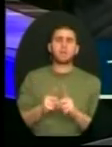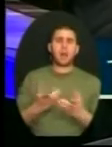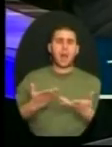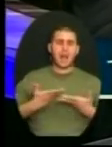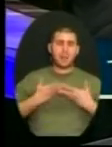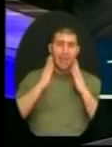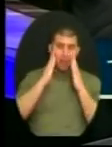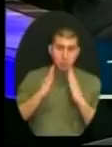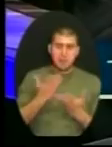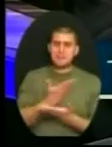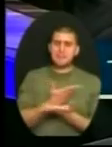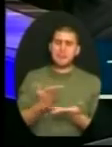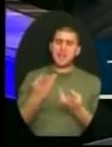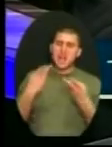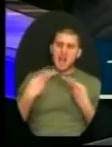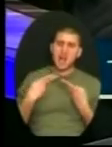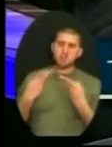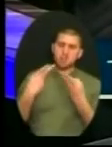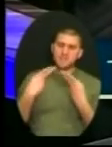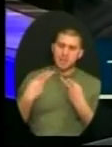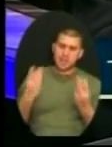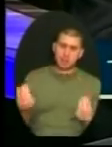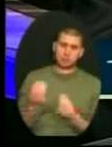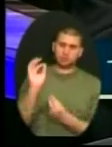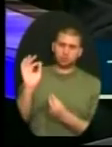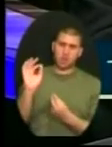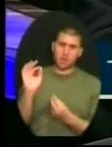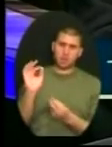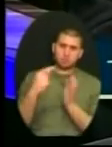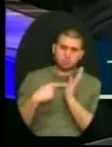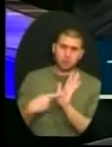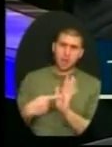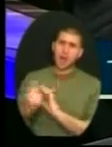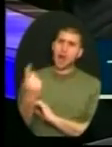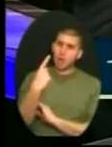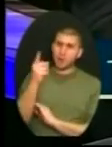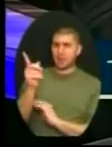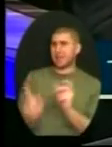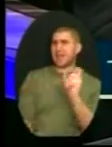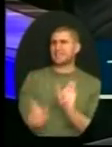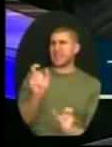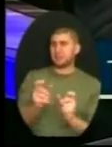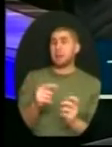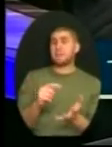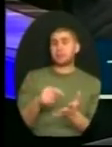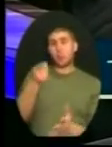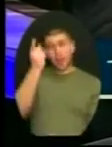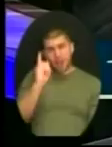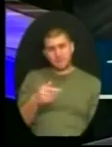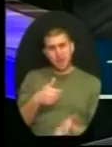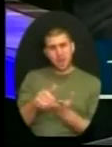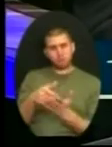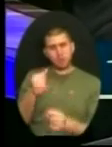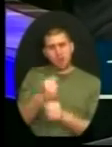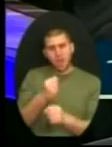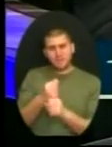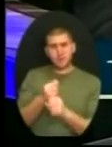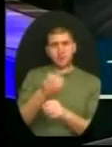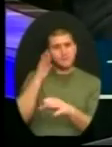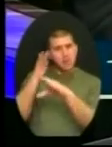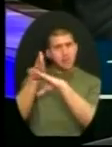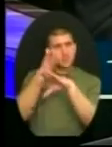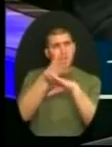את האמון הזה, מבלי לשווק את המוצרים שלך כלפי הלקוחות שלך שהם האזרחים. ולכן הוא גם צריך להמשיך ולעבוד